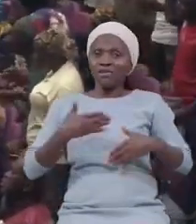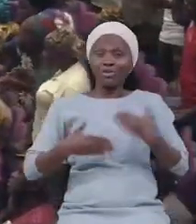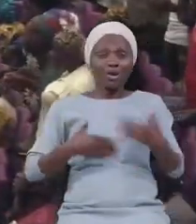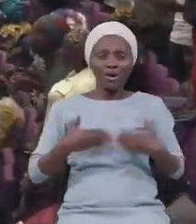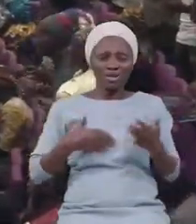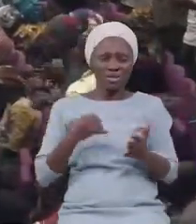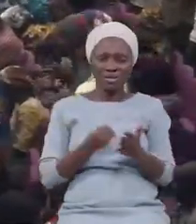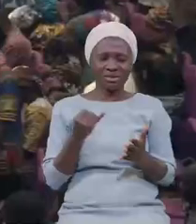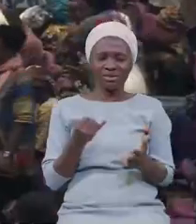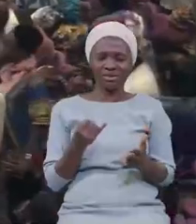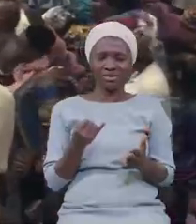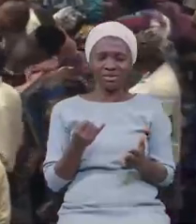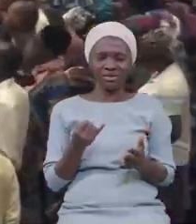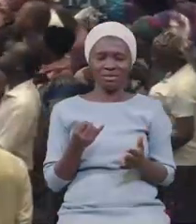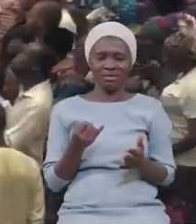Réjouissez-vous-en.